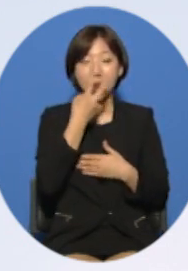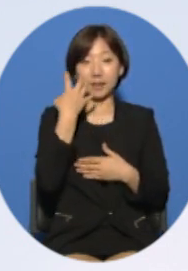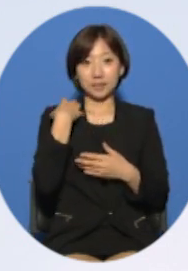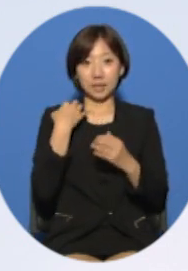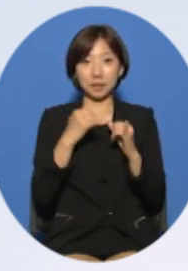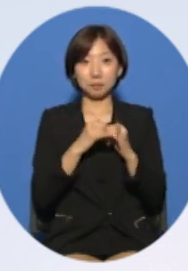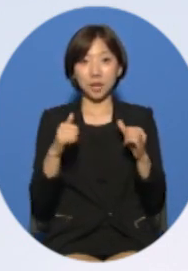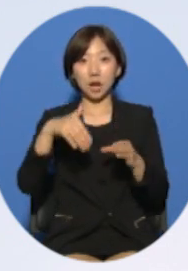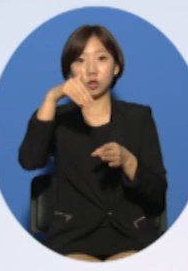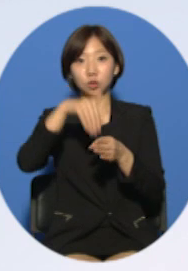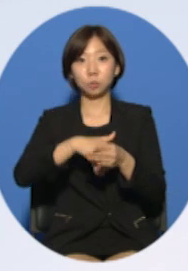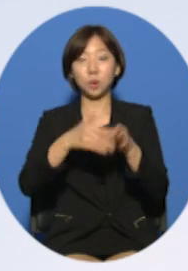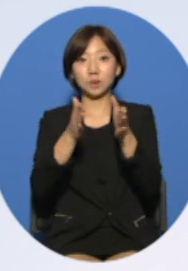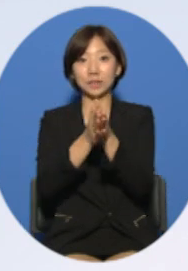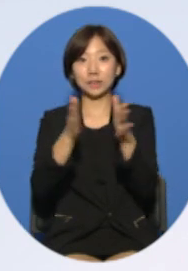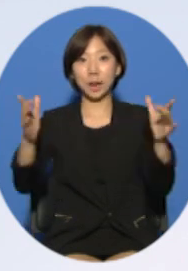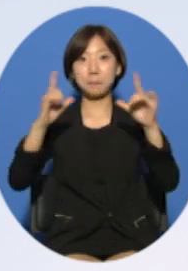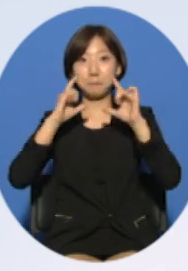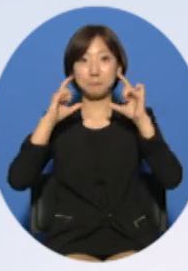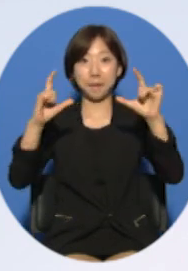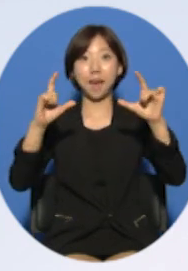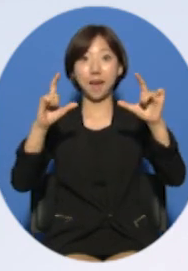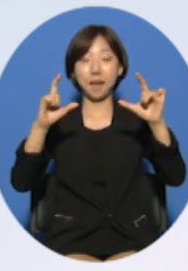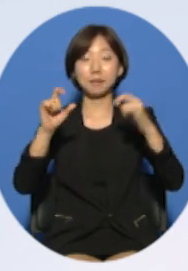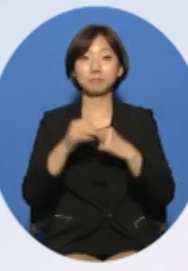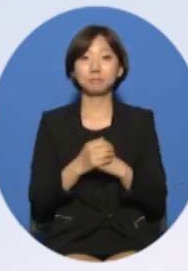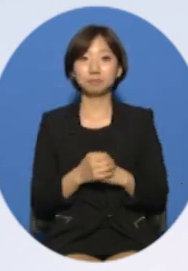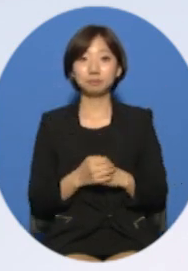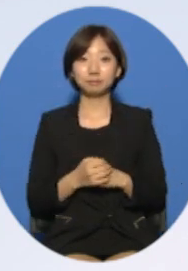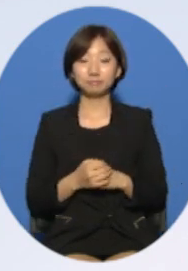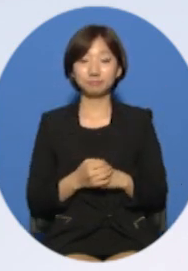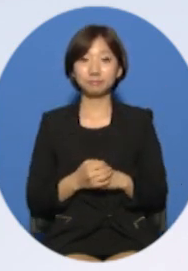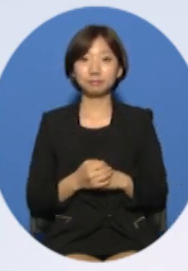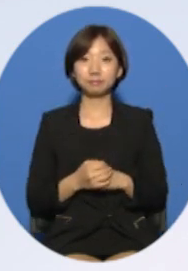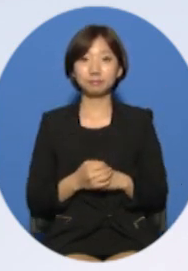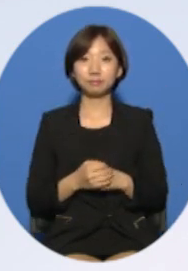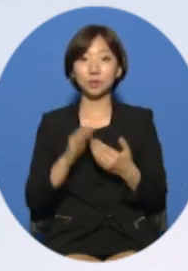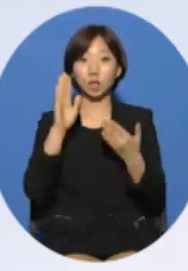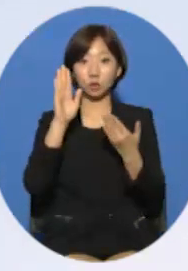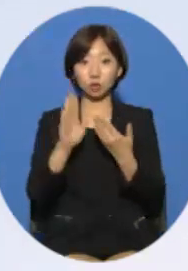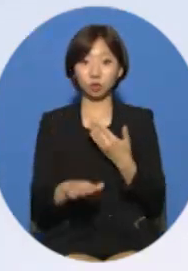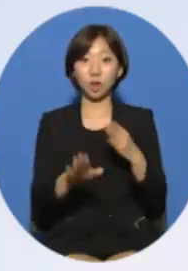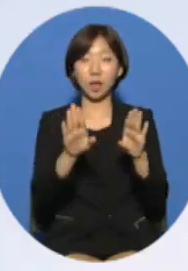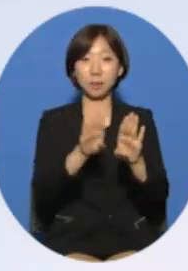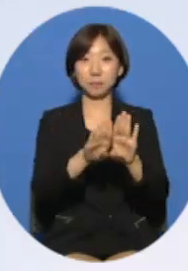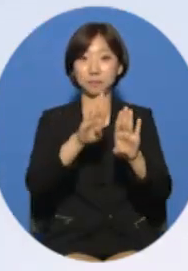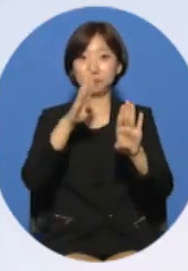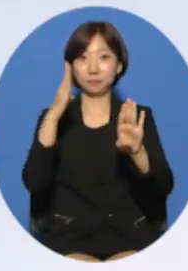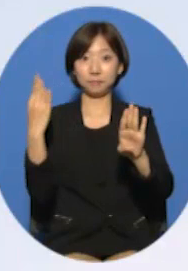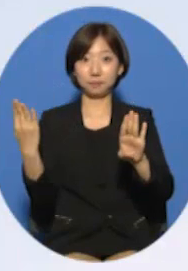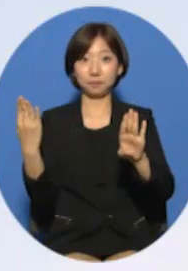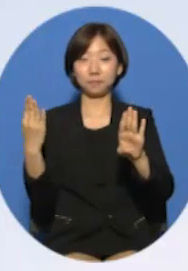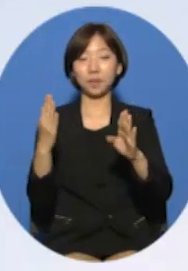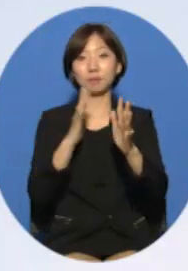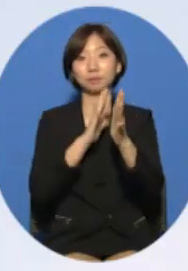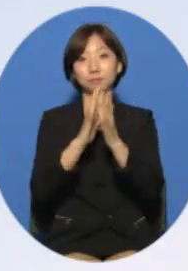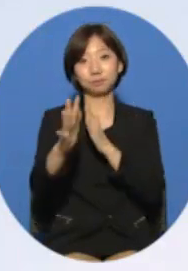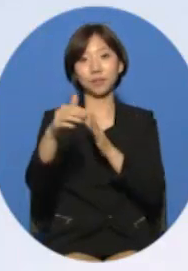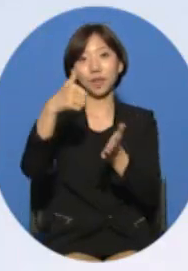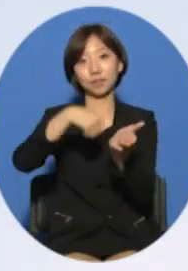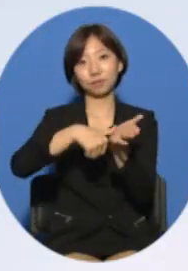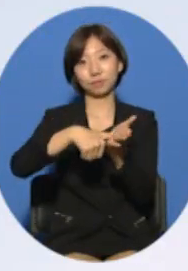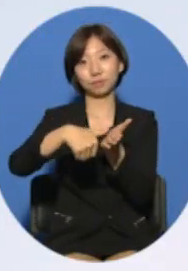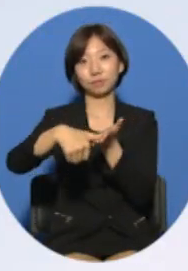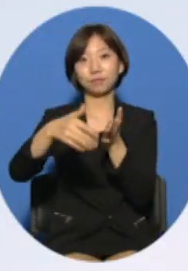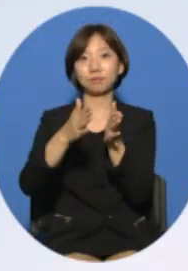이제 투표 개시 선언을 할 겁니다. 네. 그리고 네. 이제 그 투표소가 개방이 되는 건가요? 그렇죠. 투표소가 네. 개방이 되죠. 그러면서